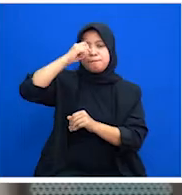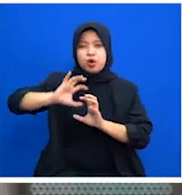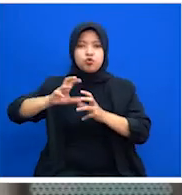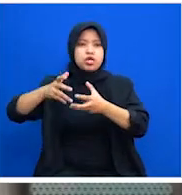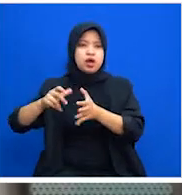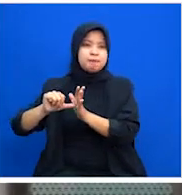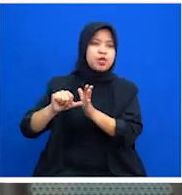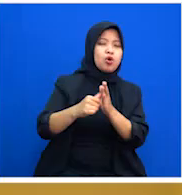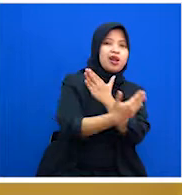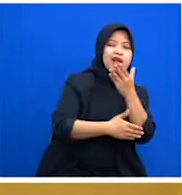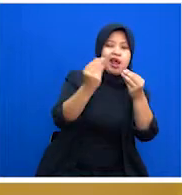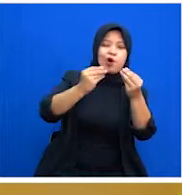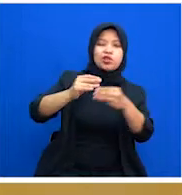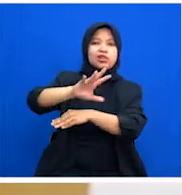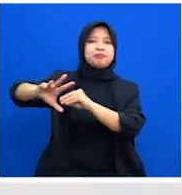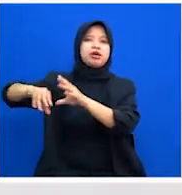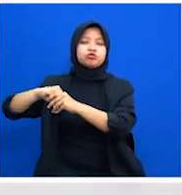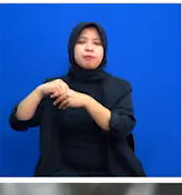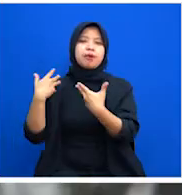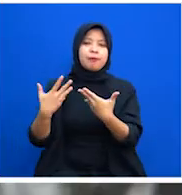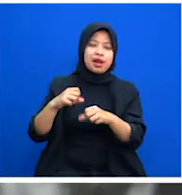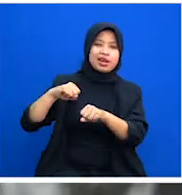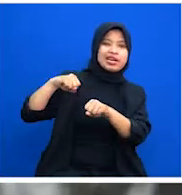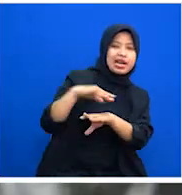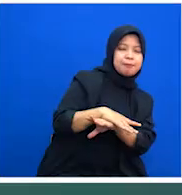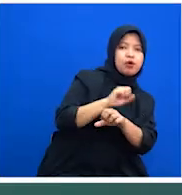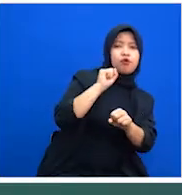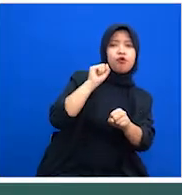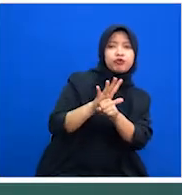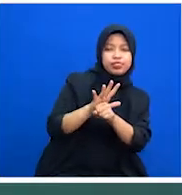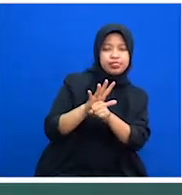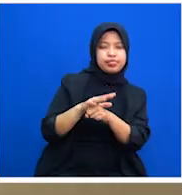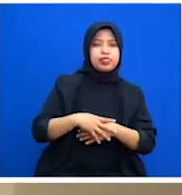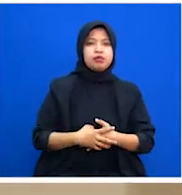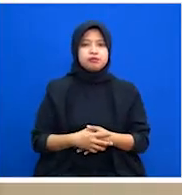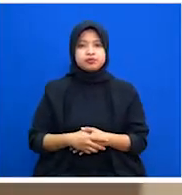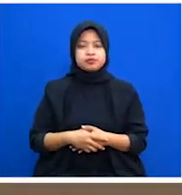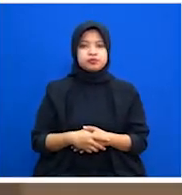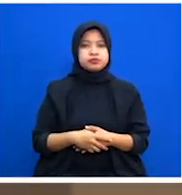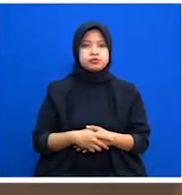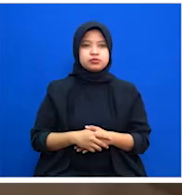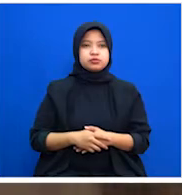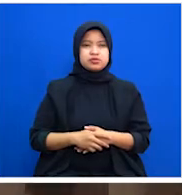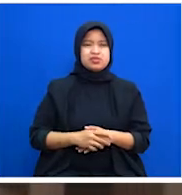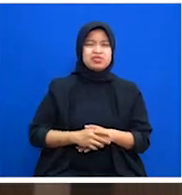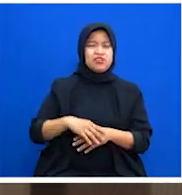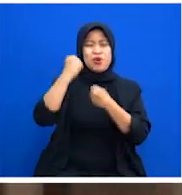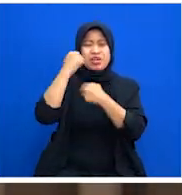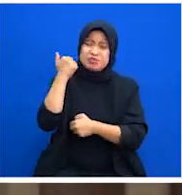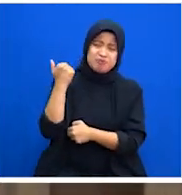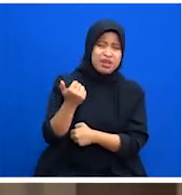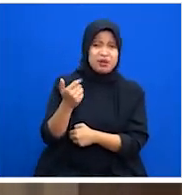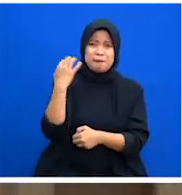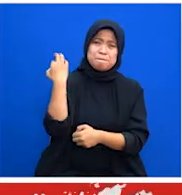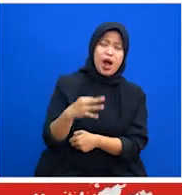untuk negara-negara anggotanya dialah mengatasi dampak dari covert 19 kabar burung macam ini bukan